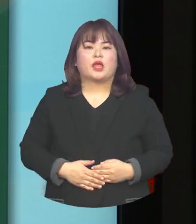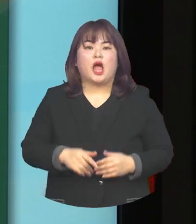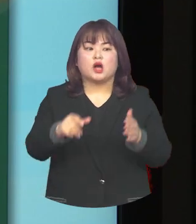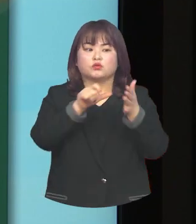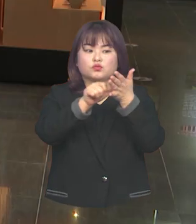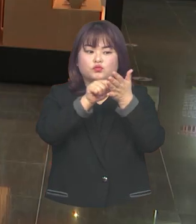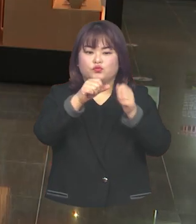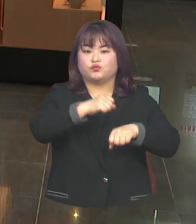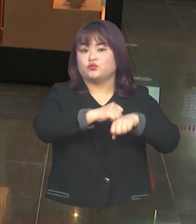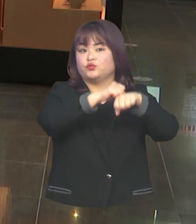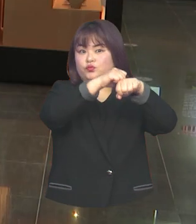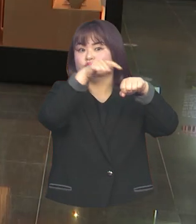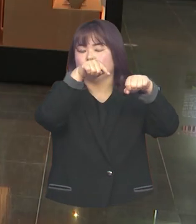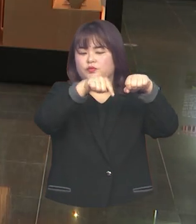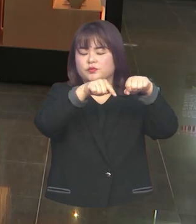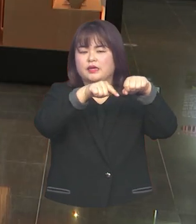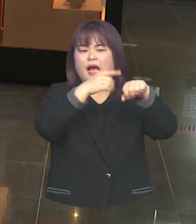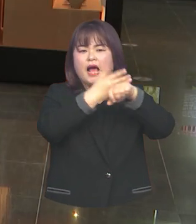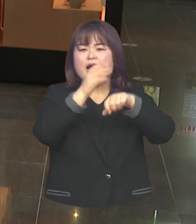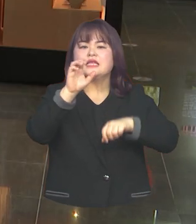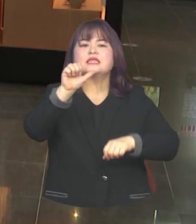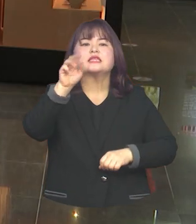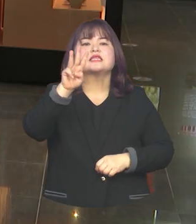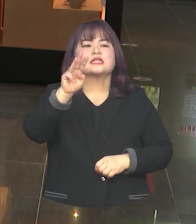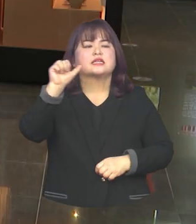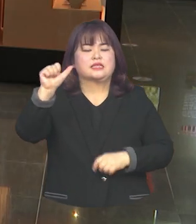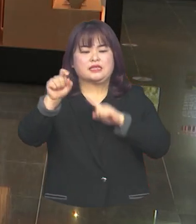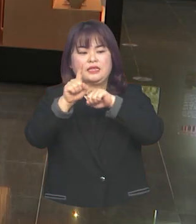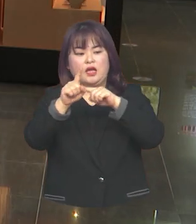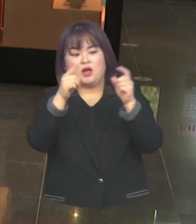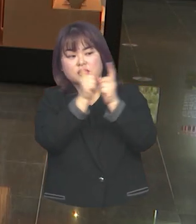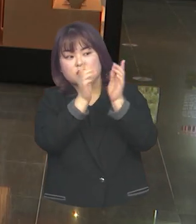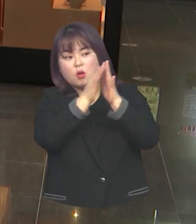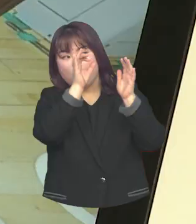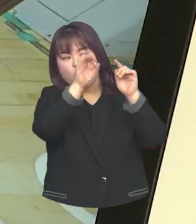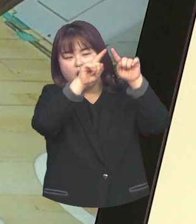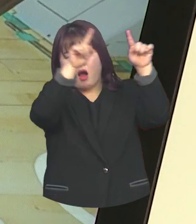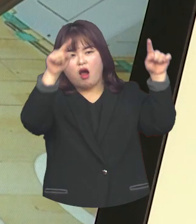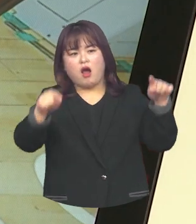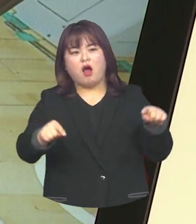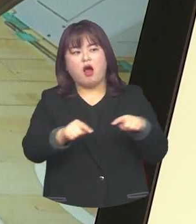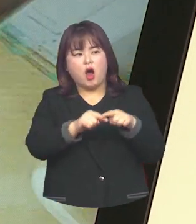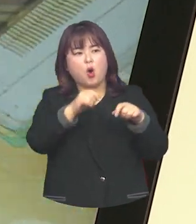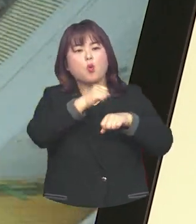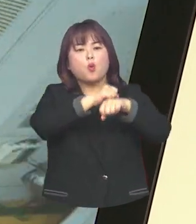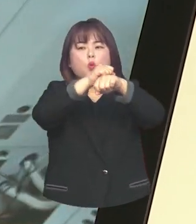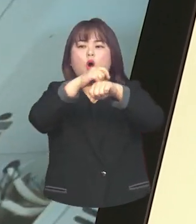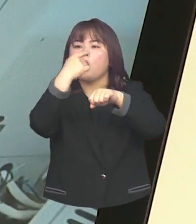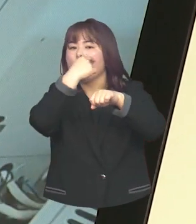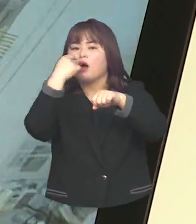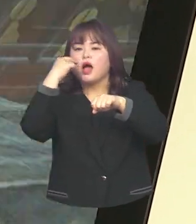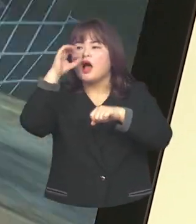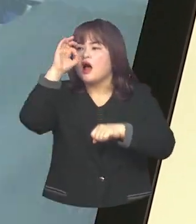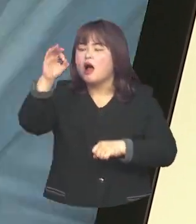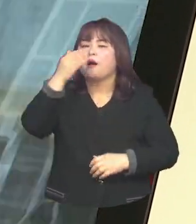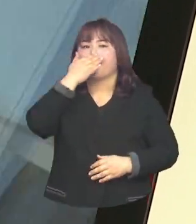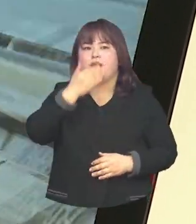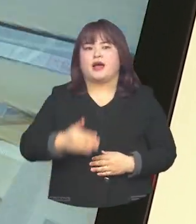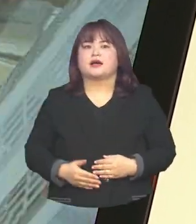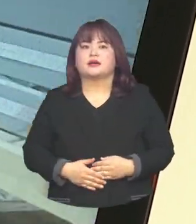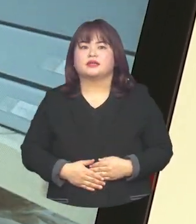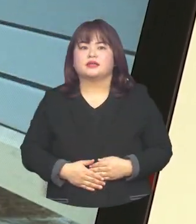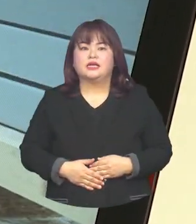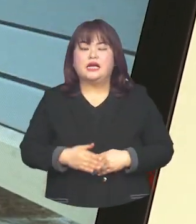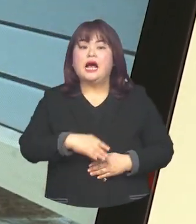또한 유물을 보관하는 수장고도 3D 가상 공간에 재현해 관람객들은 키오스크를 통해 수장고 곳곳을 살펴볼 수